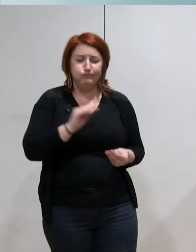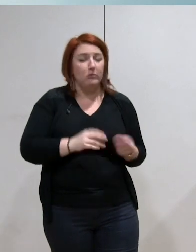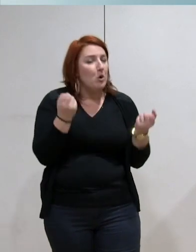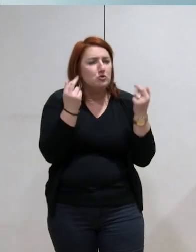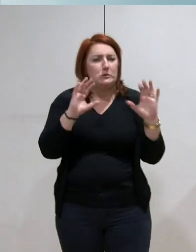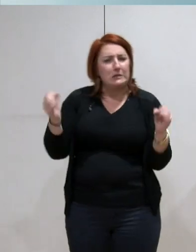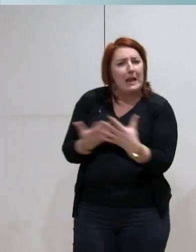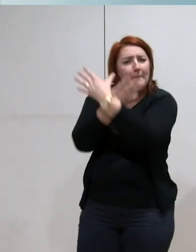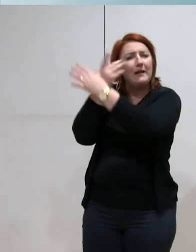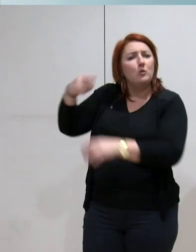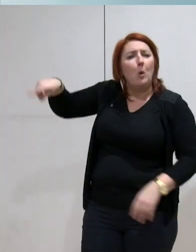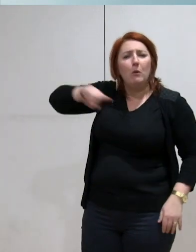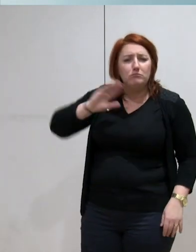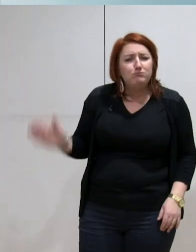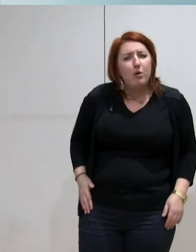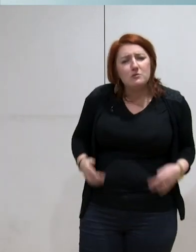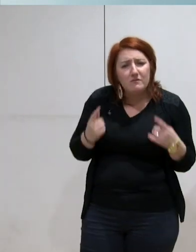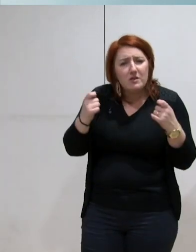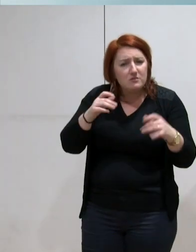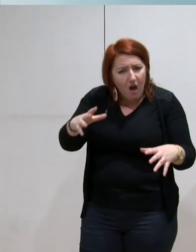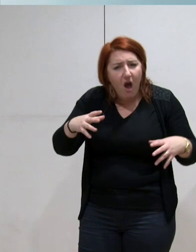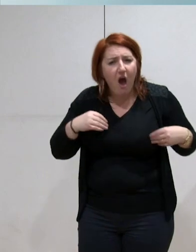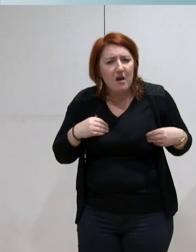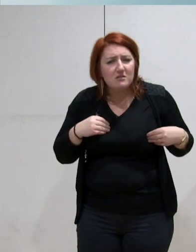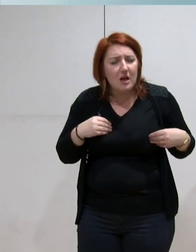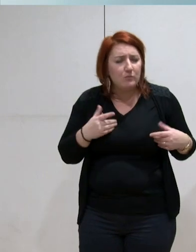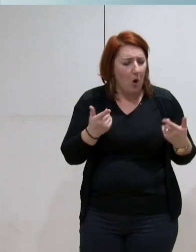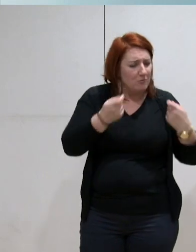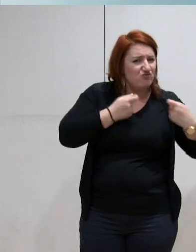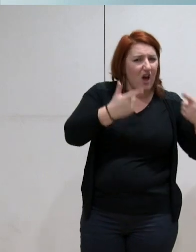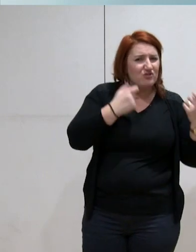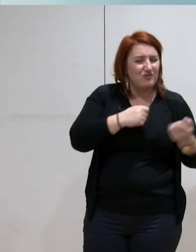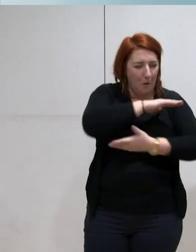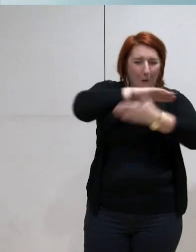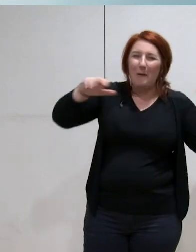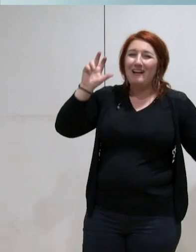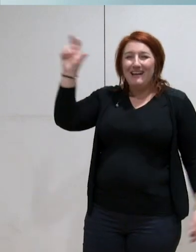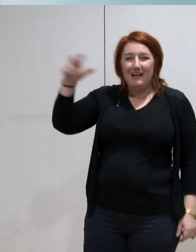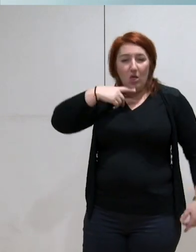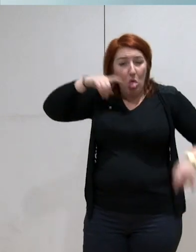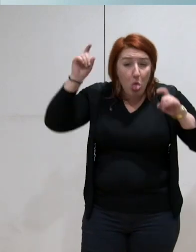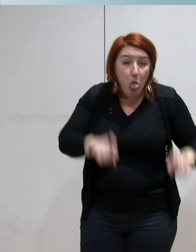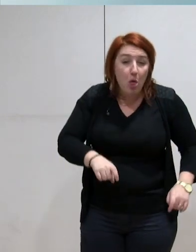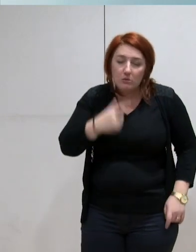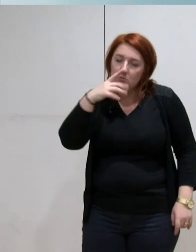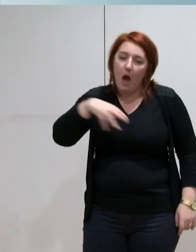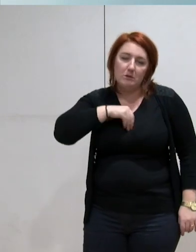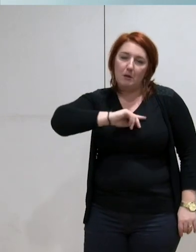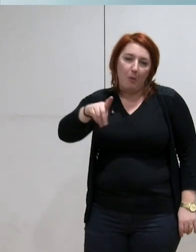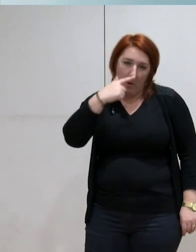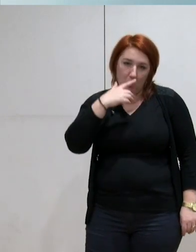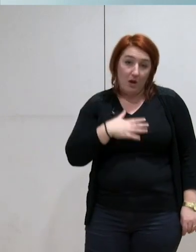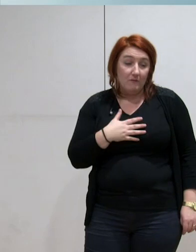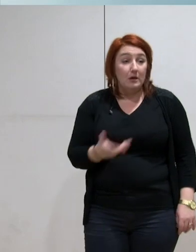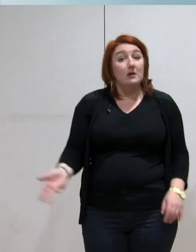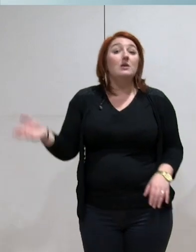pourra pas financièrement accepter que les charges transférées so soi ainsi minoré et là par contre quand tout cela